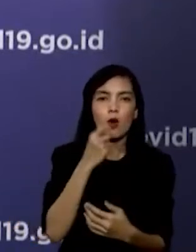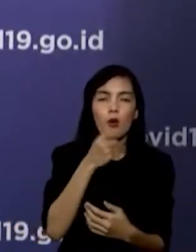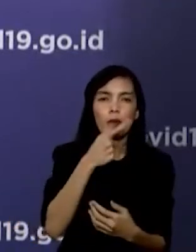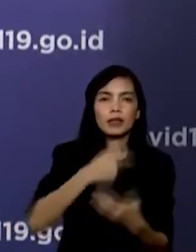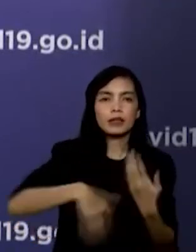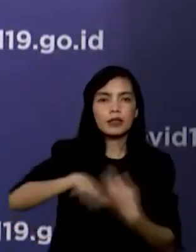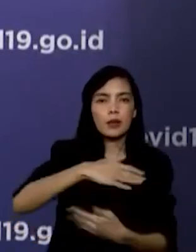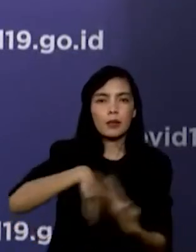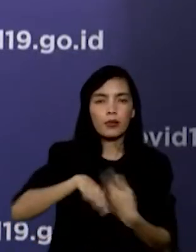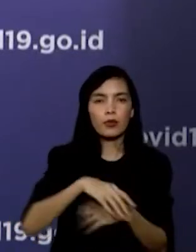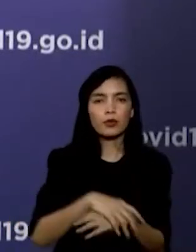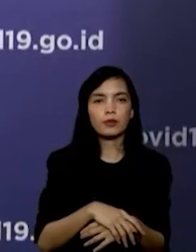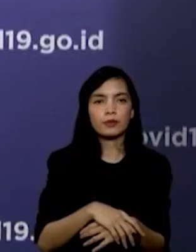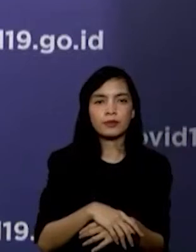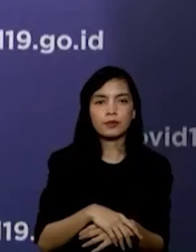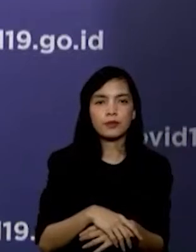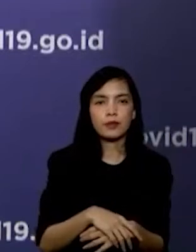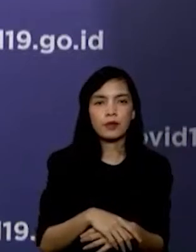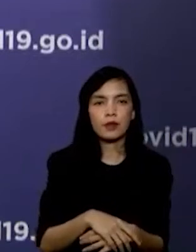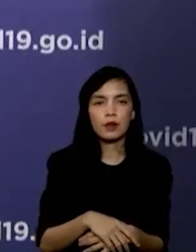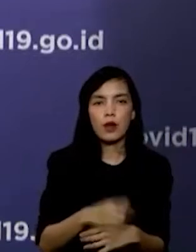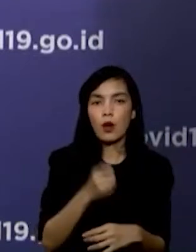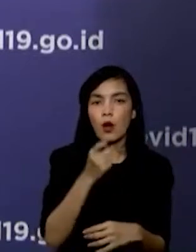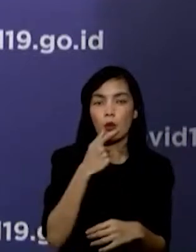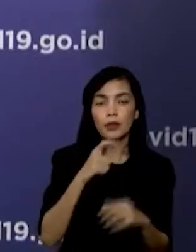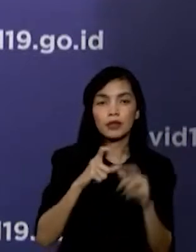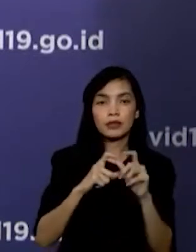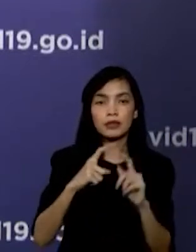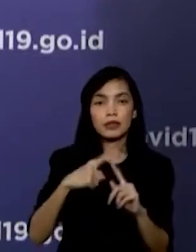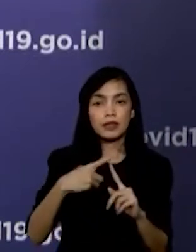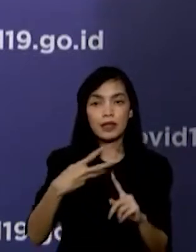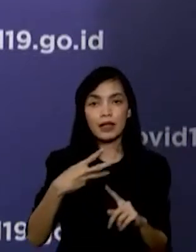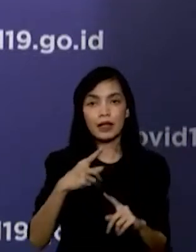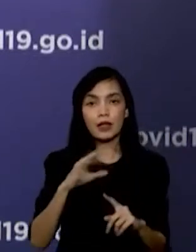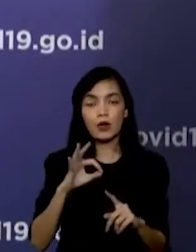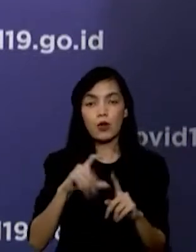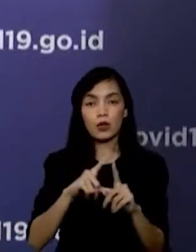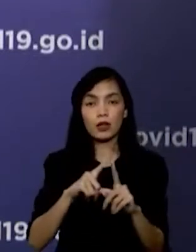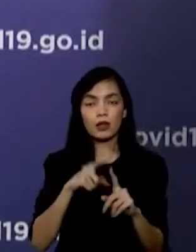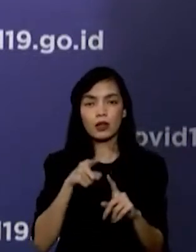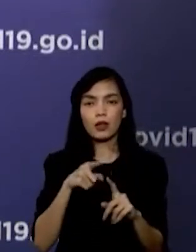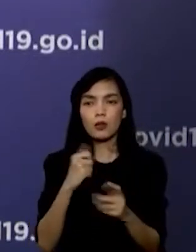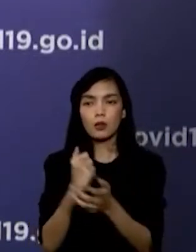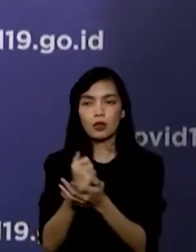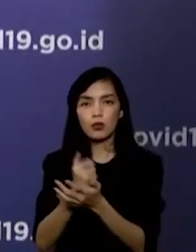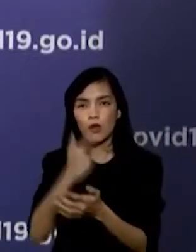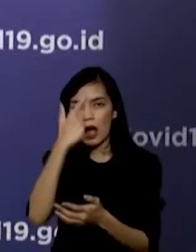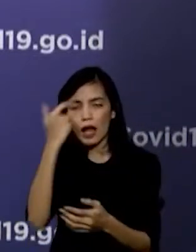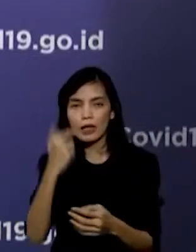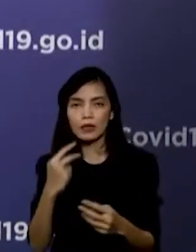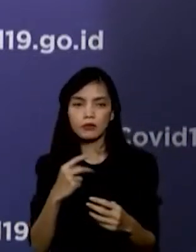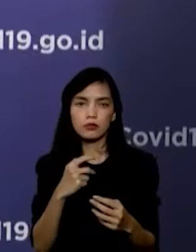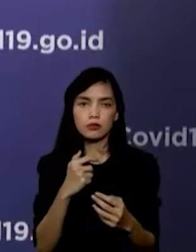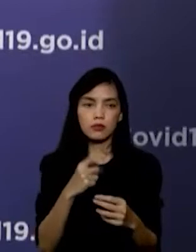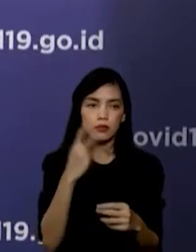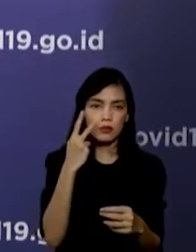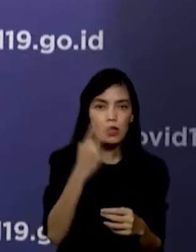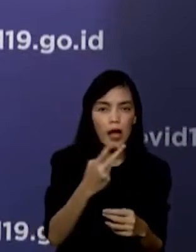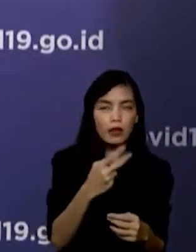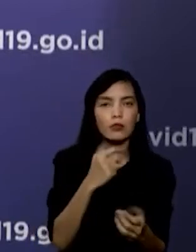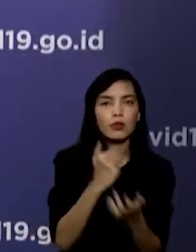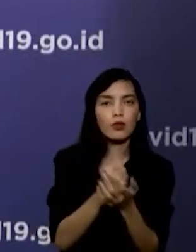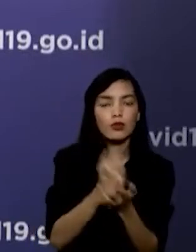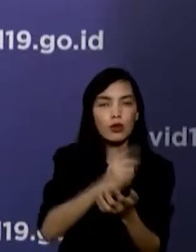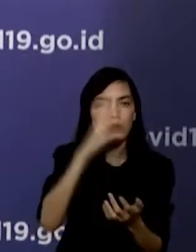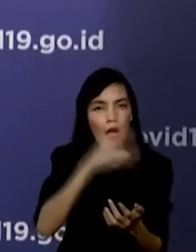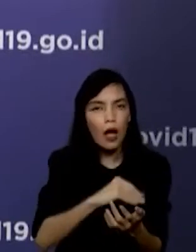obat-obatan. Pemakaian obat-obat steroid untuk COVID-19 hanya dibolehkan dalam pengawasan ahli, para dokter, dan